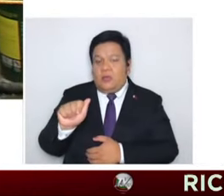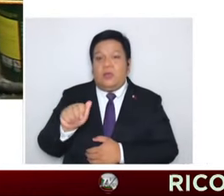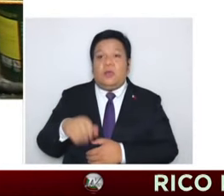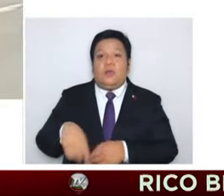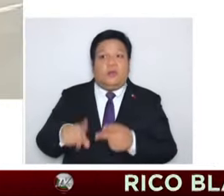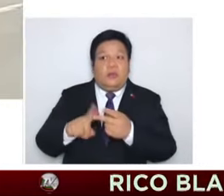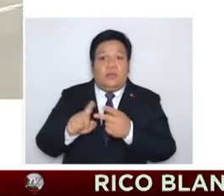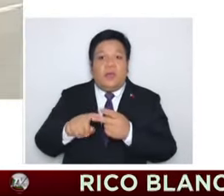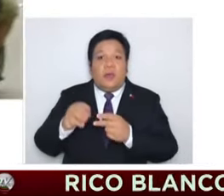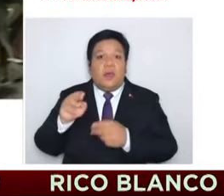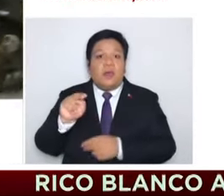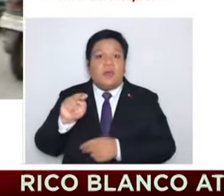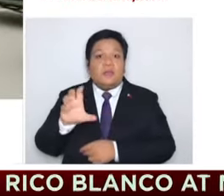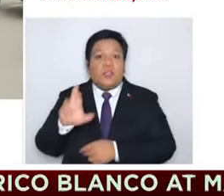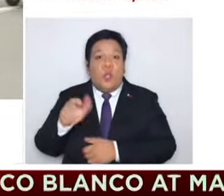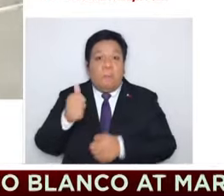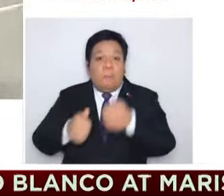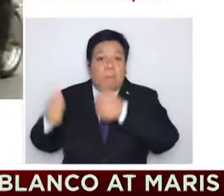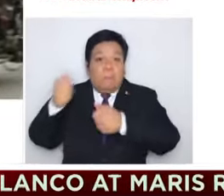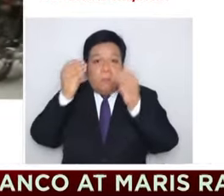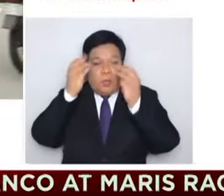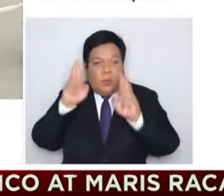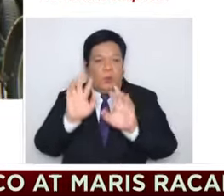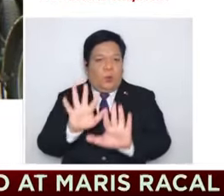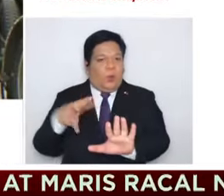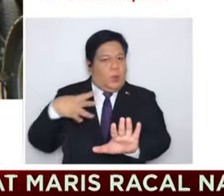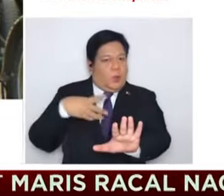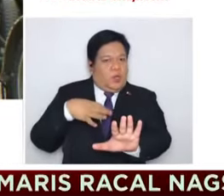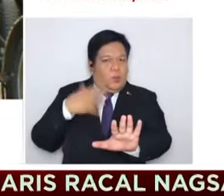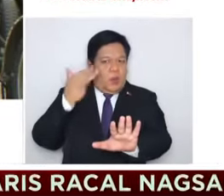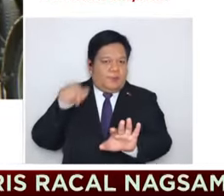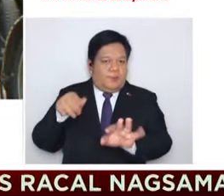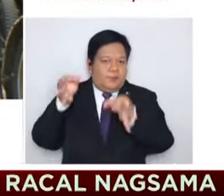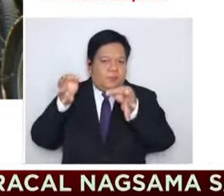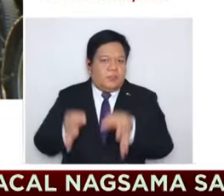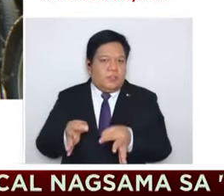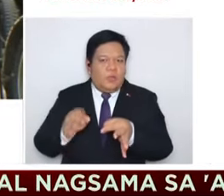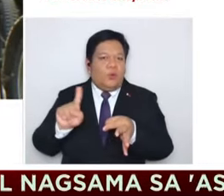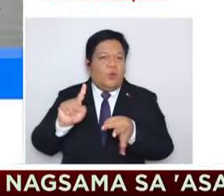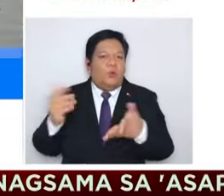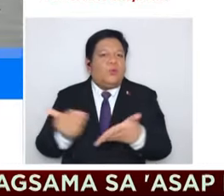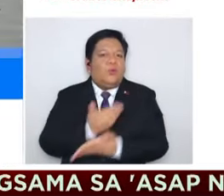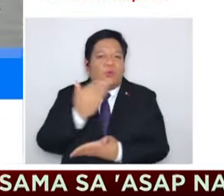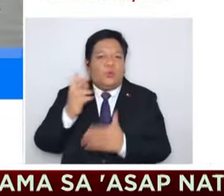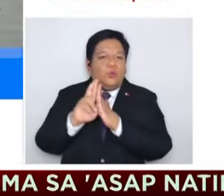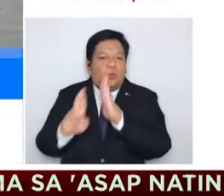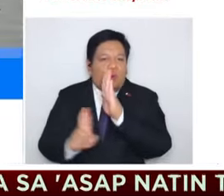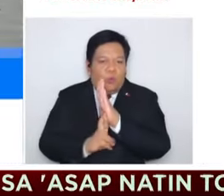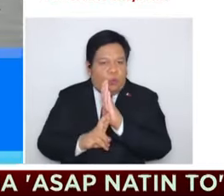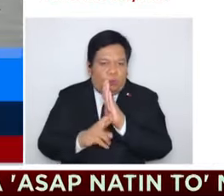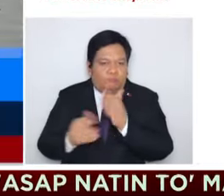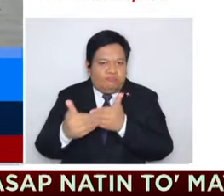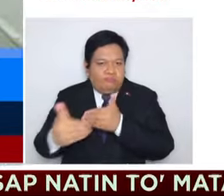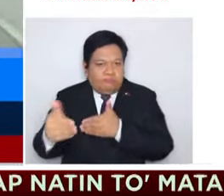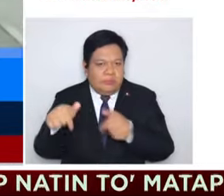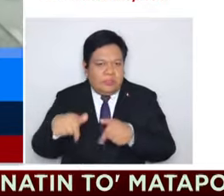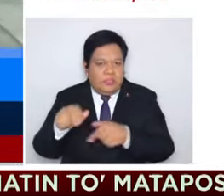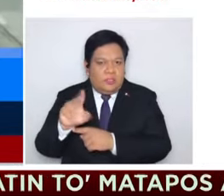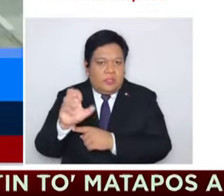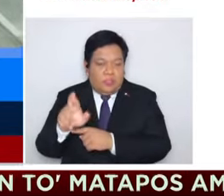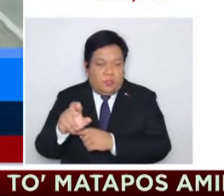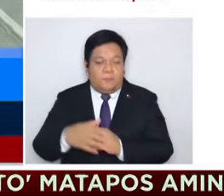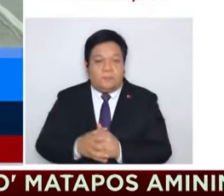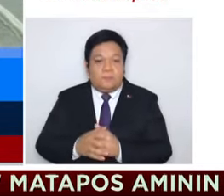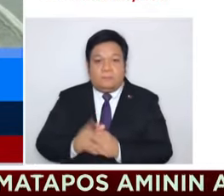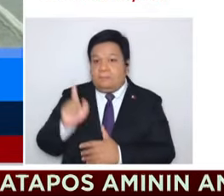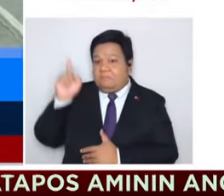na siyang magpapatupad ng bagong quarantine classification sa buong NCR. Nag-announce yata ang DOH na